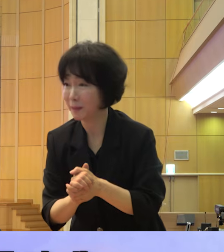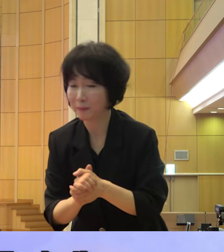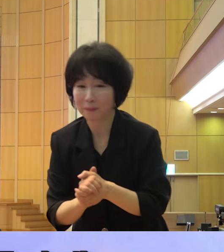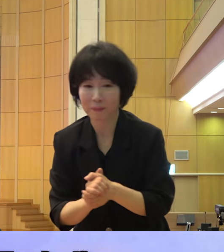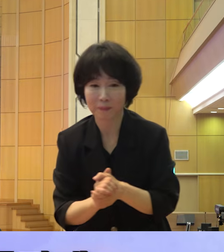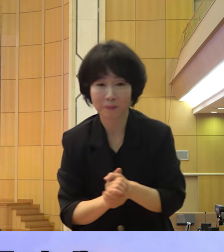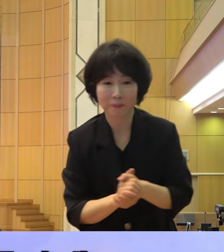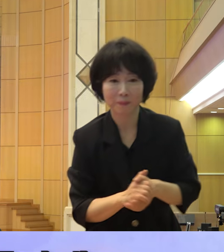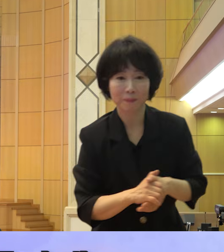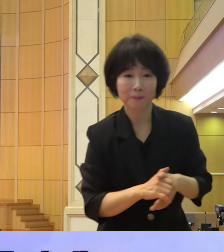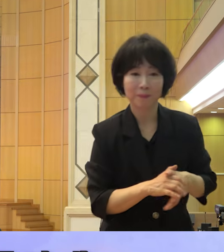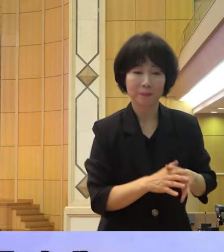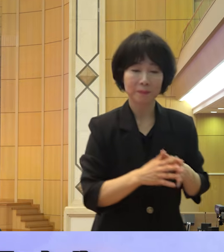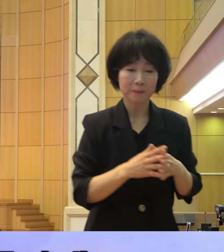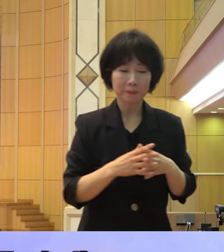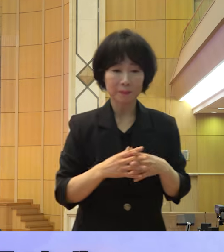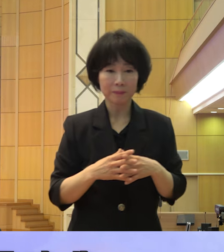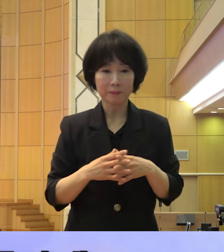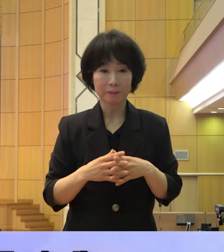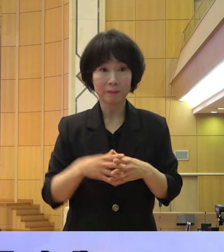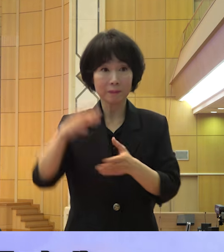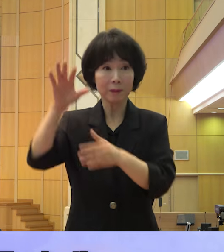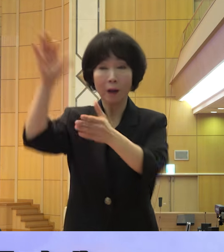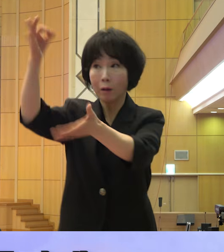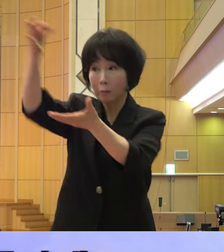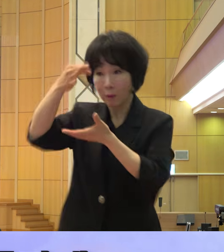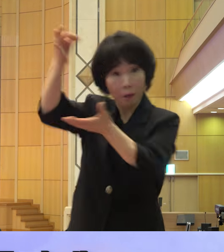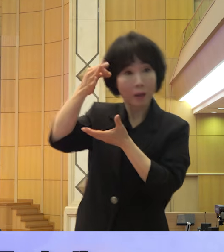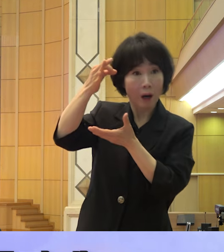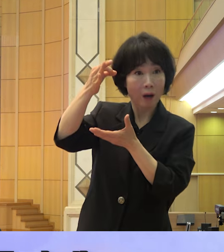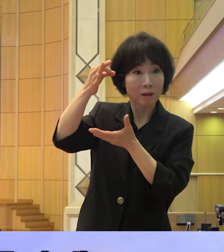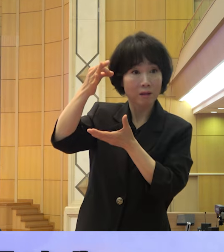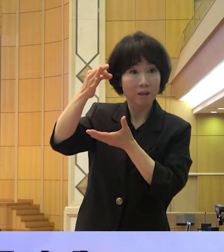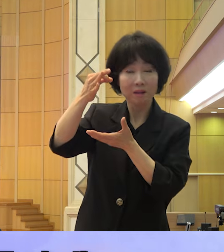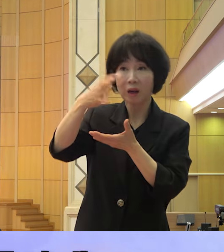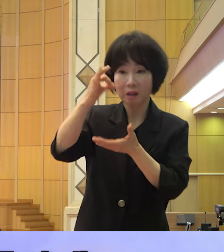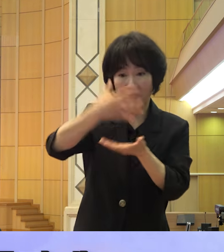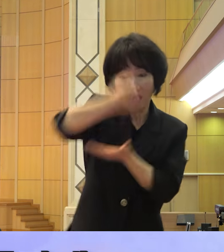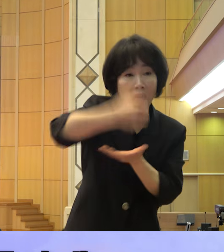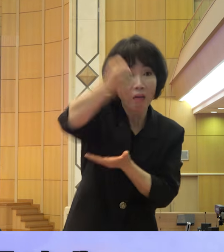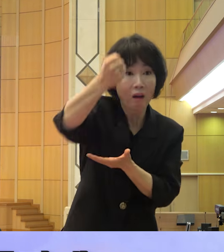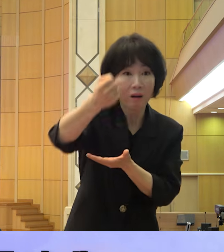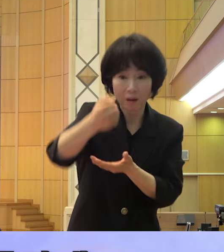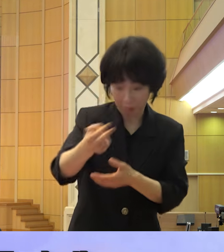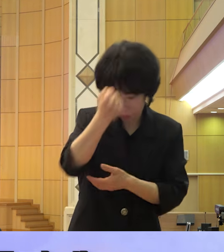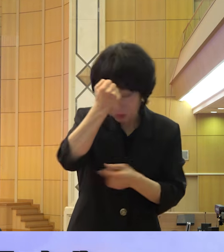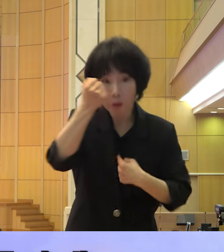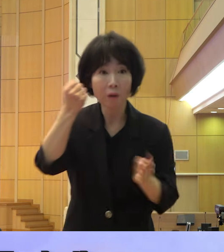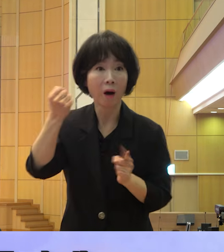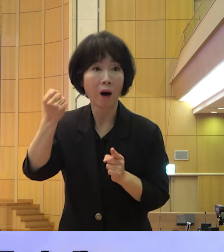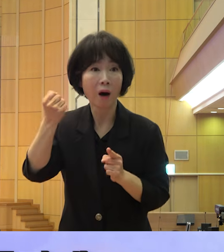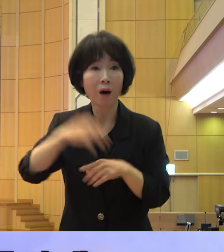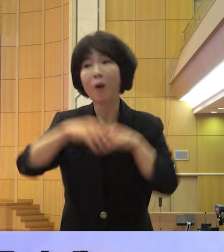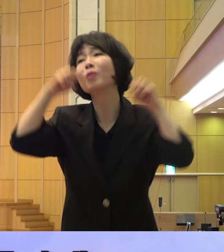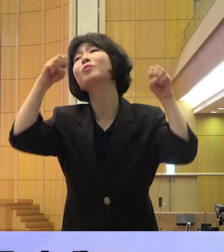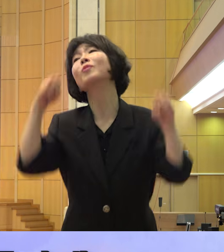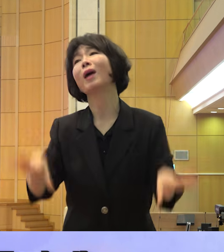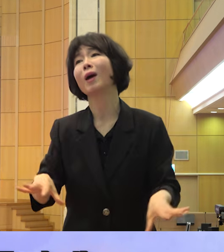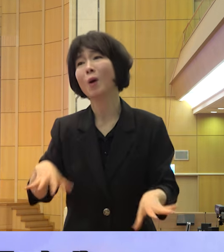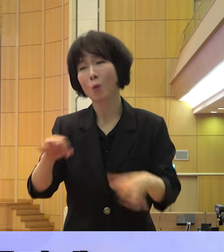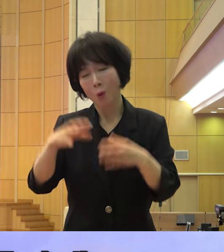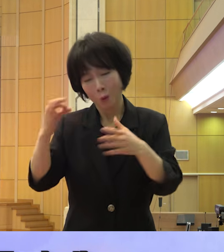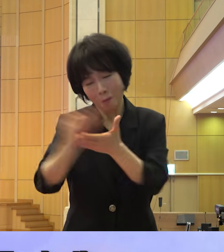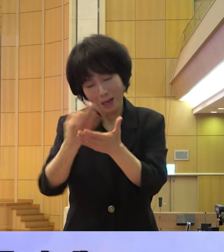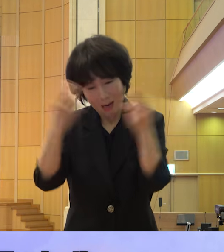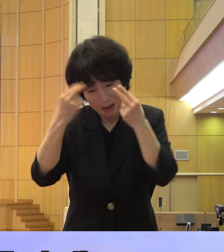어떤 사람은 물 떠먹고 물 파는 사람 따로 있고 물 마시는 사람 따로 있고 돈 버는 사람 따로